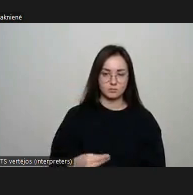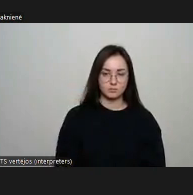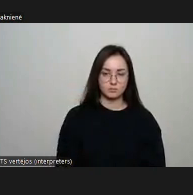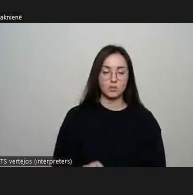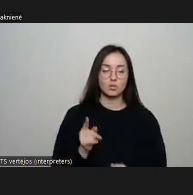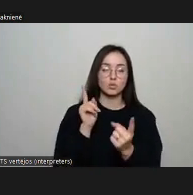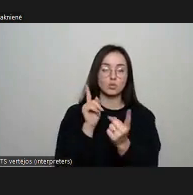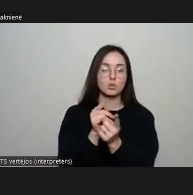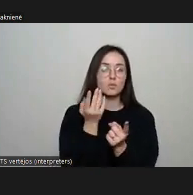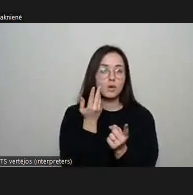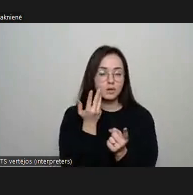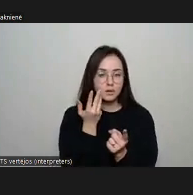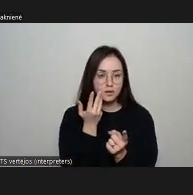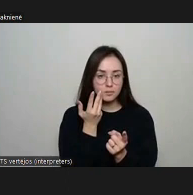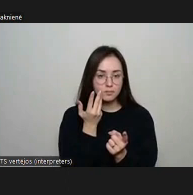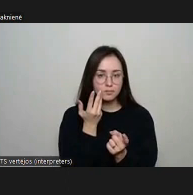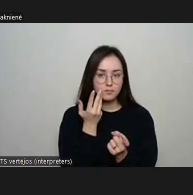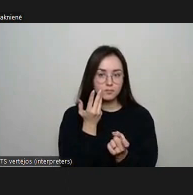susitiksime kada?